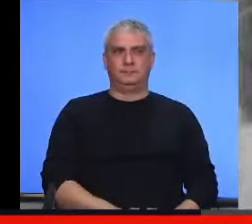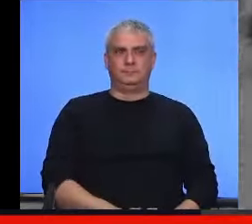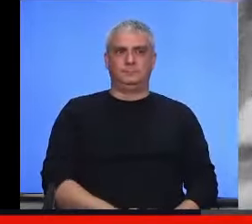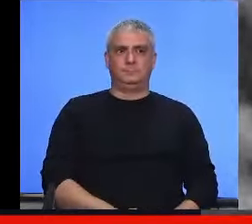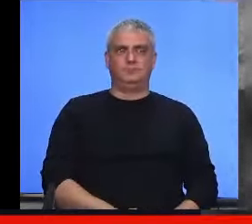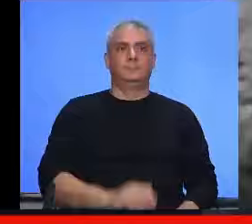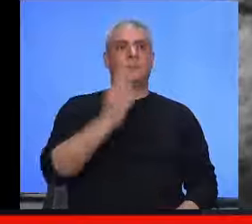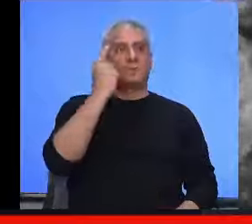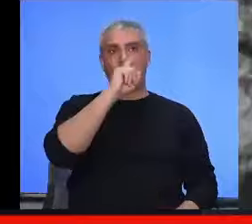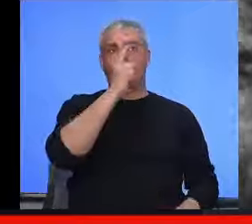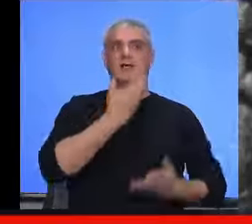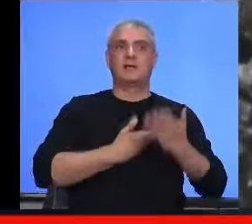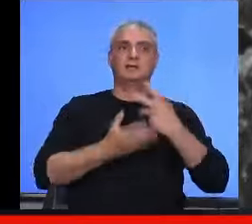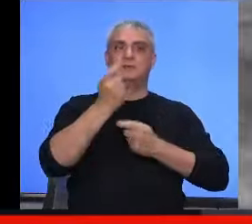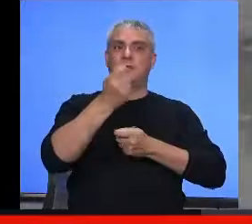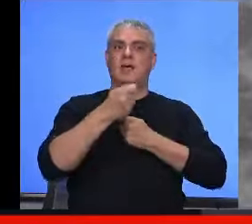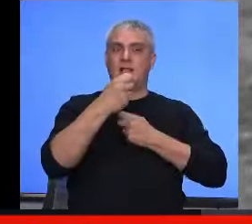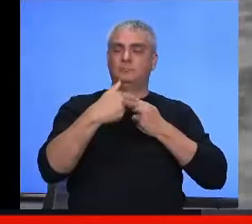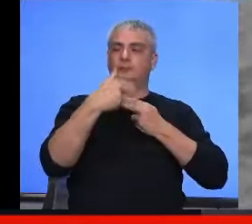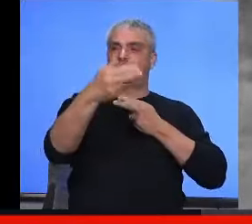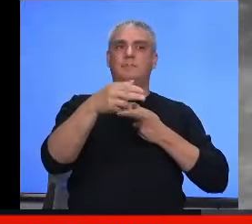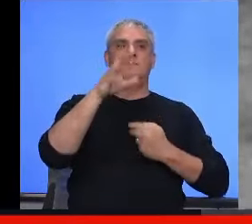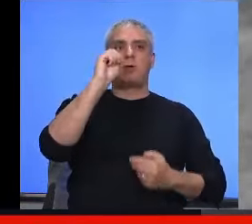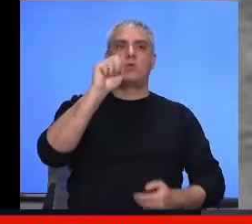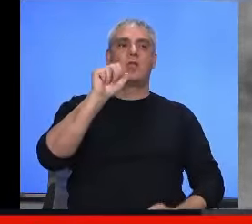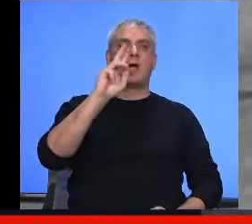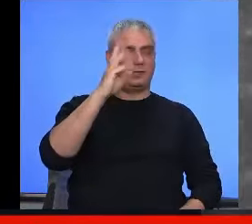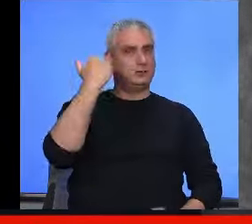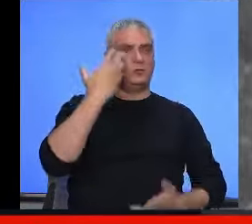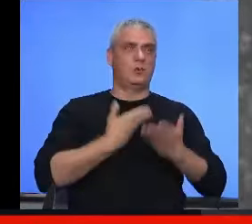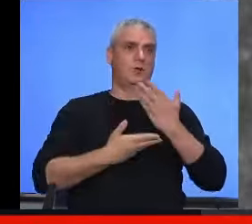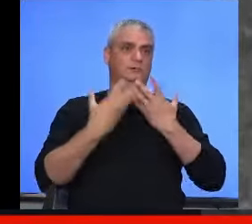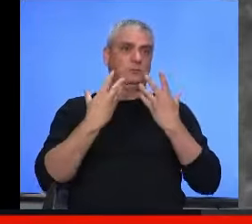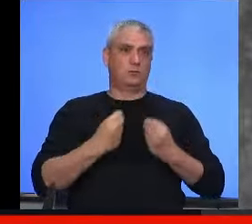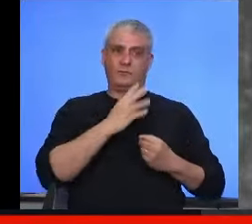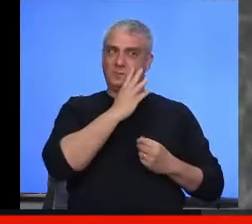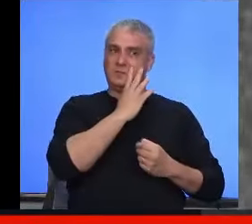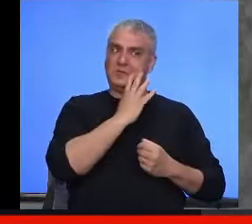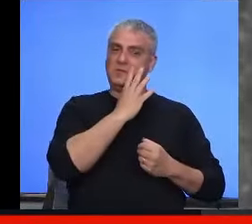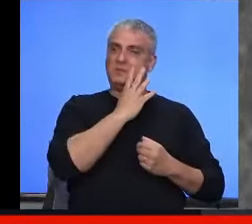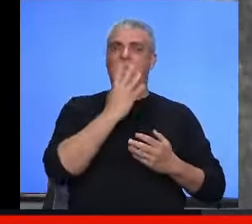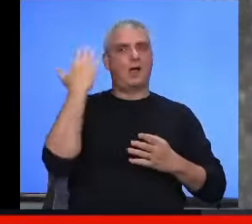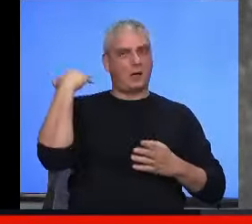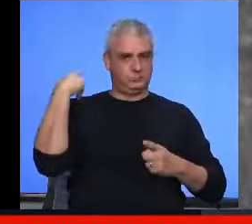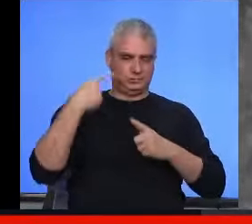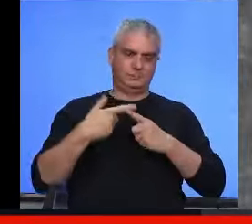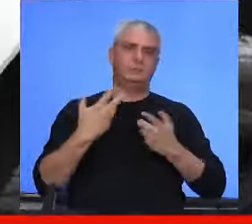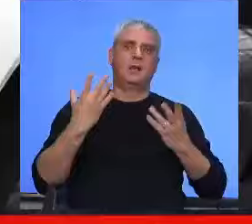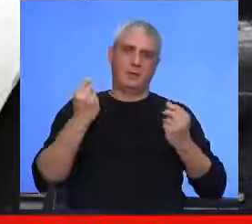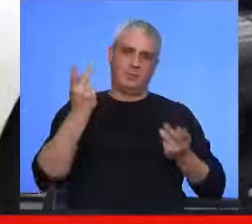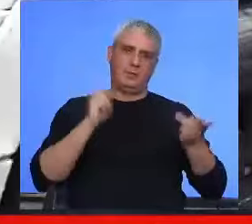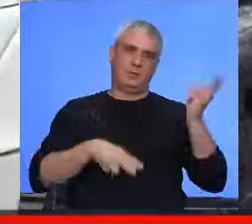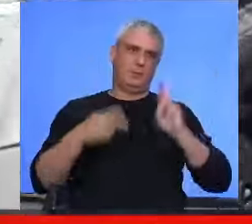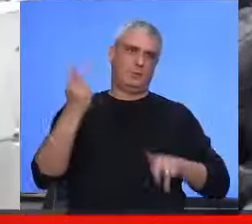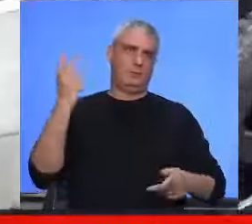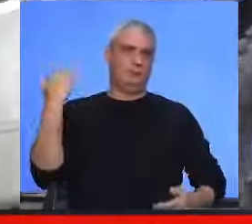פעם אולי היחסים עם החקלאים השכנים עם ארון הרס היו טובים, אבל מאז נשפך כאן לא מעט דם.